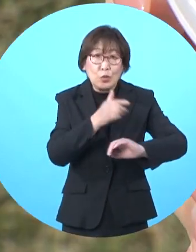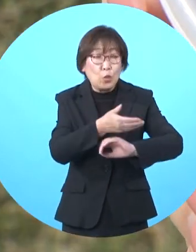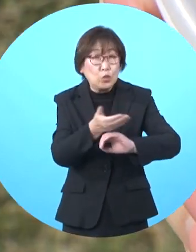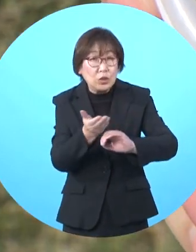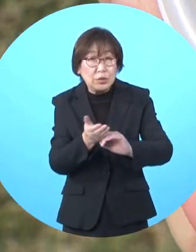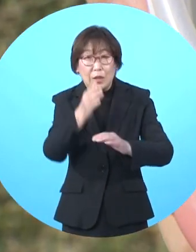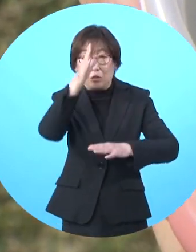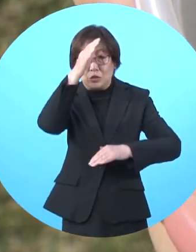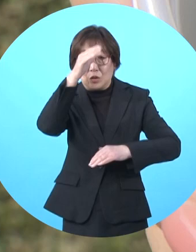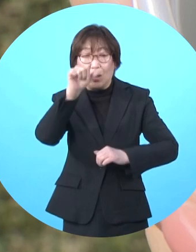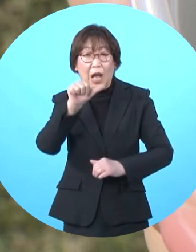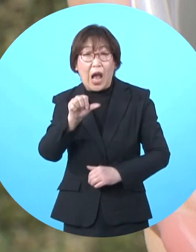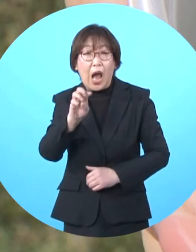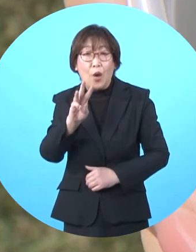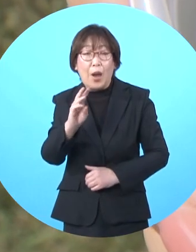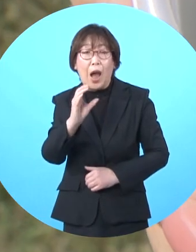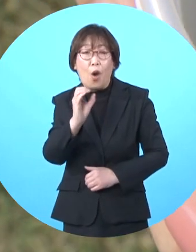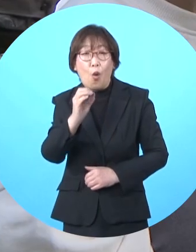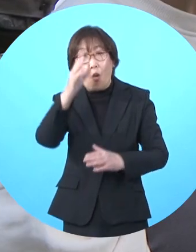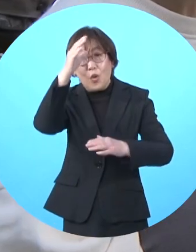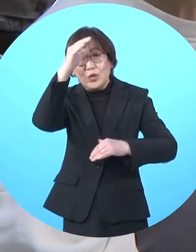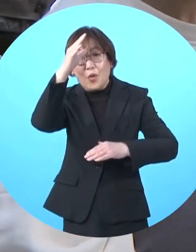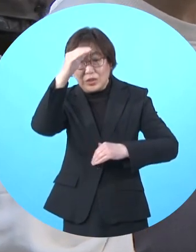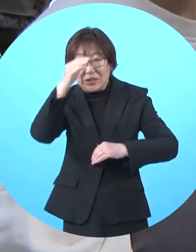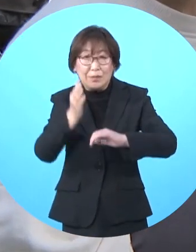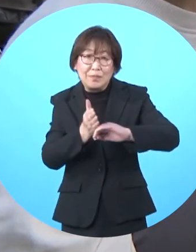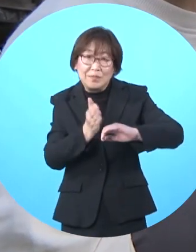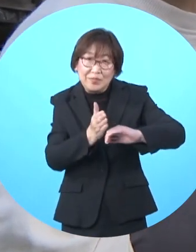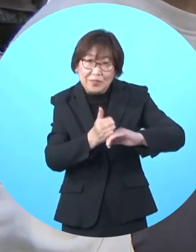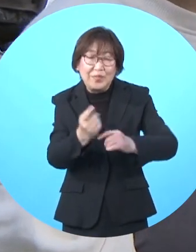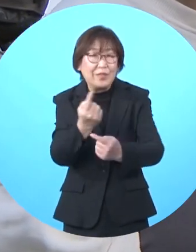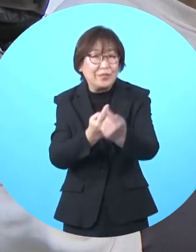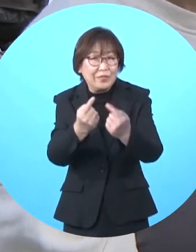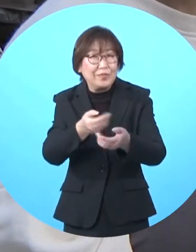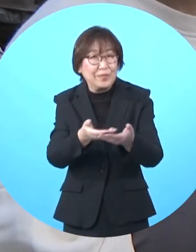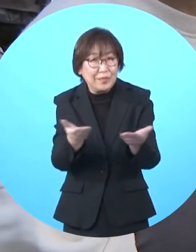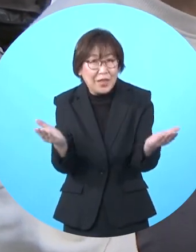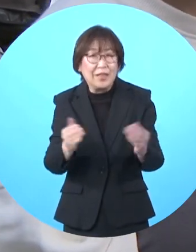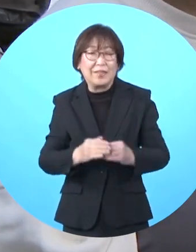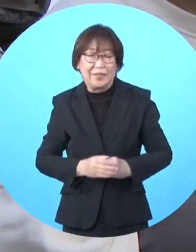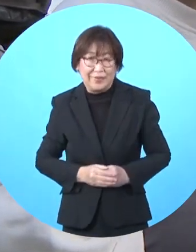阿波踊りで再現され、来場者に振る舞われました。